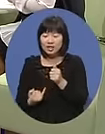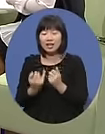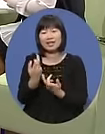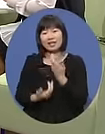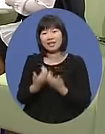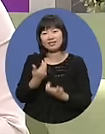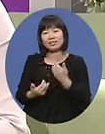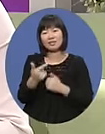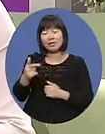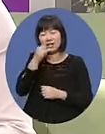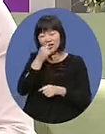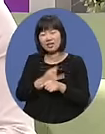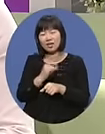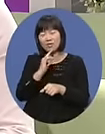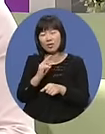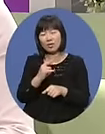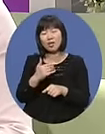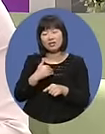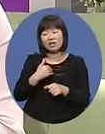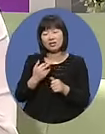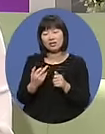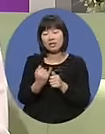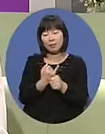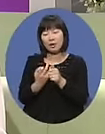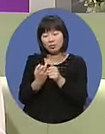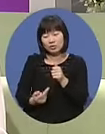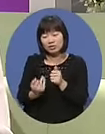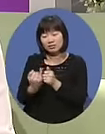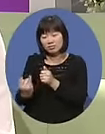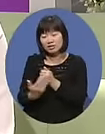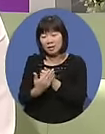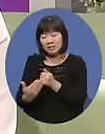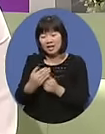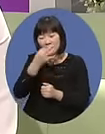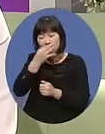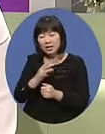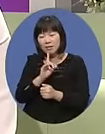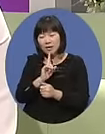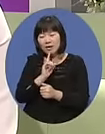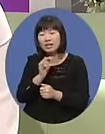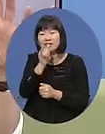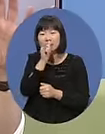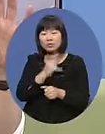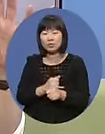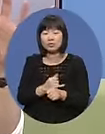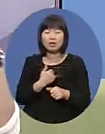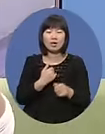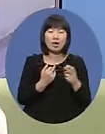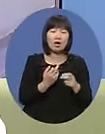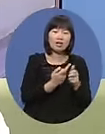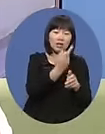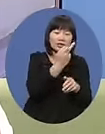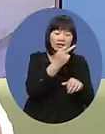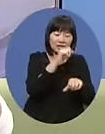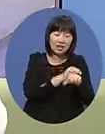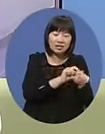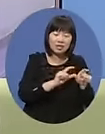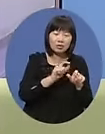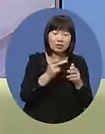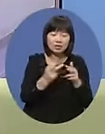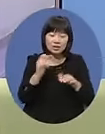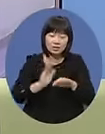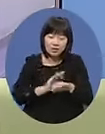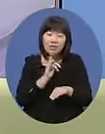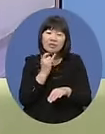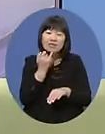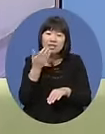동서 시집살이 때문에 힘들다는 분들도 계시고 그래요. 특히나 그런데. 네. 형이 잘 살고 동생이 좀 못 살면 괜찮아요. 좀 나아요.